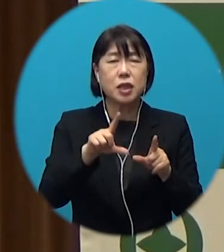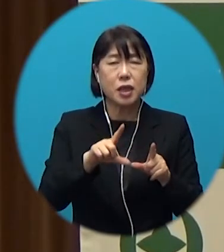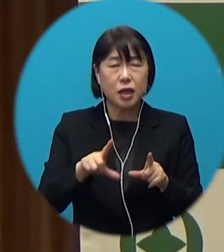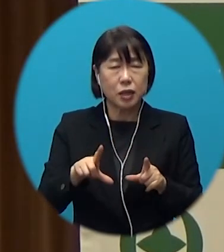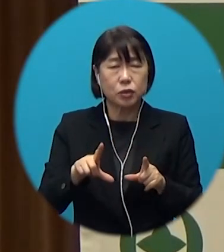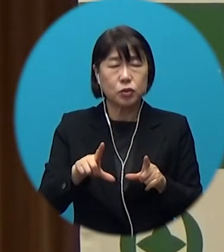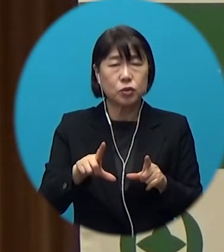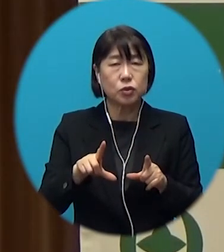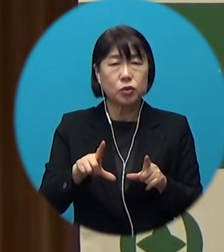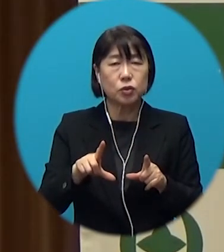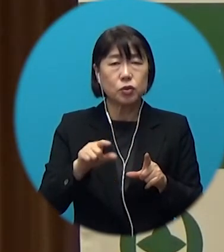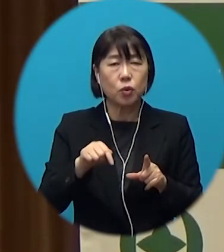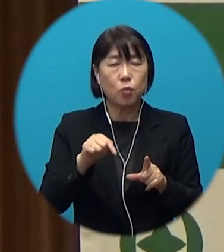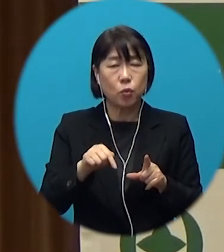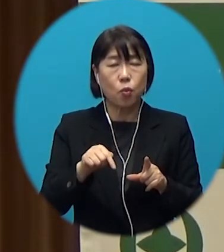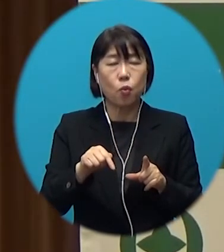その、